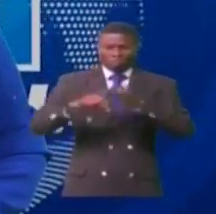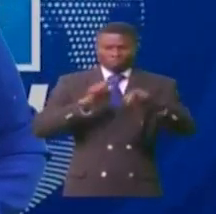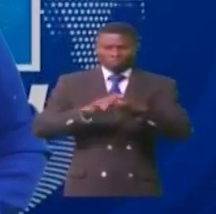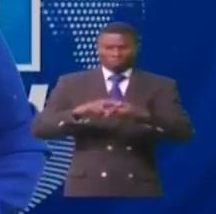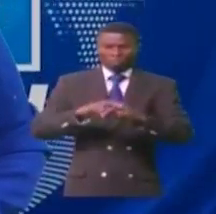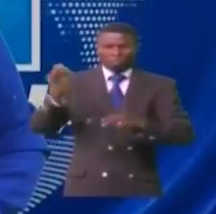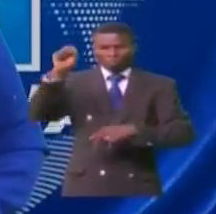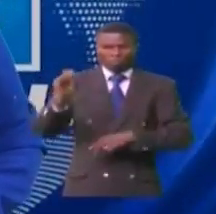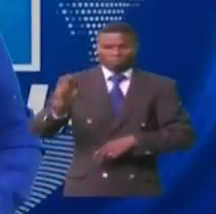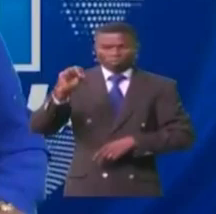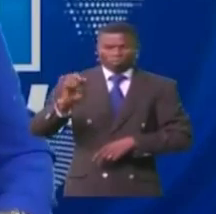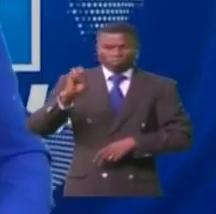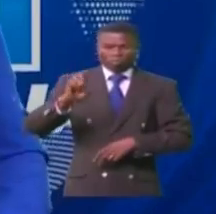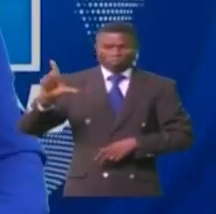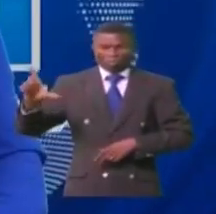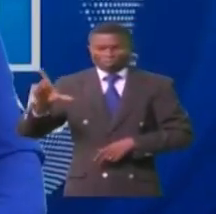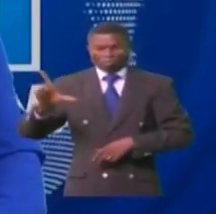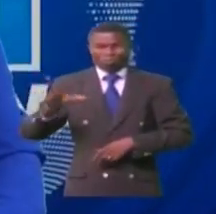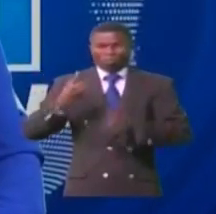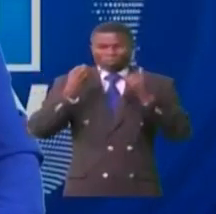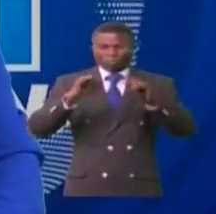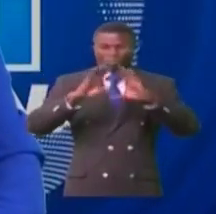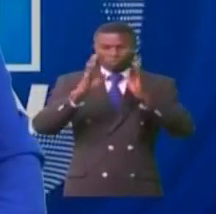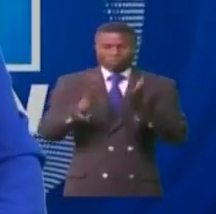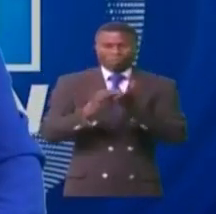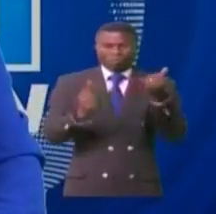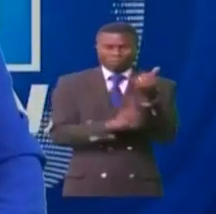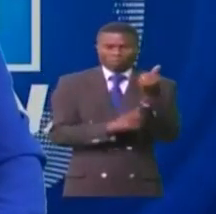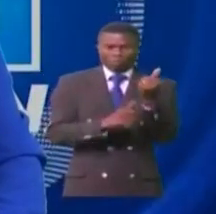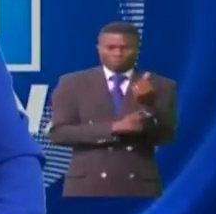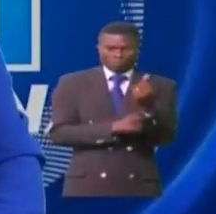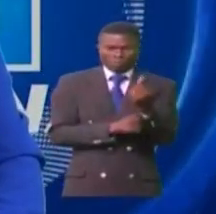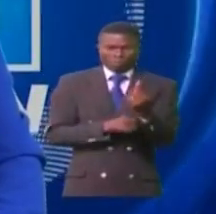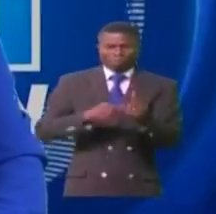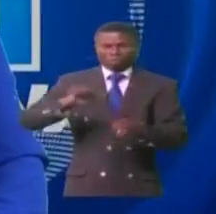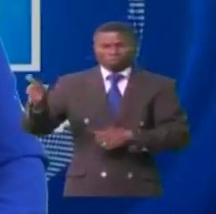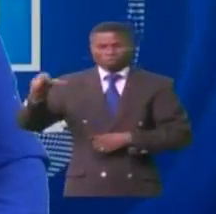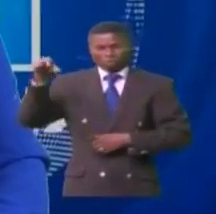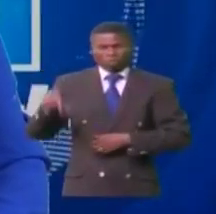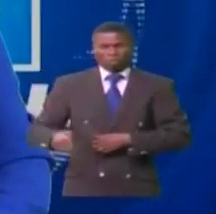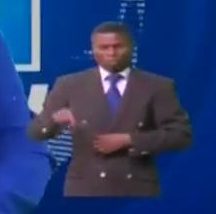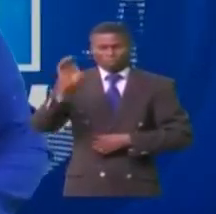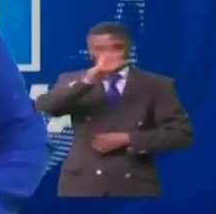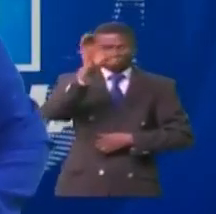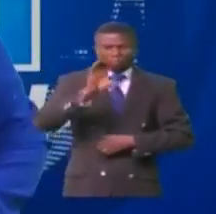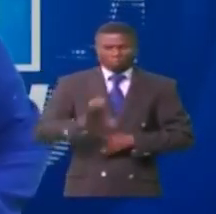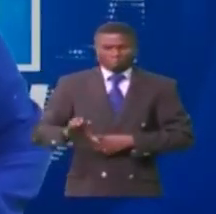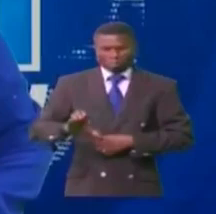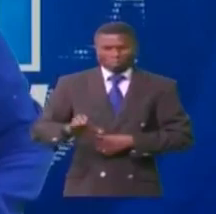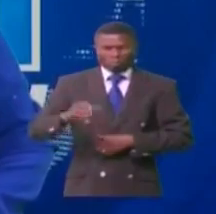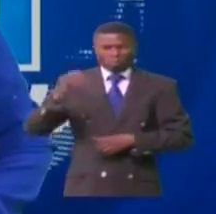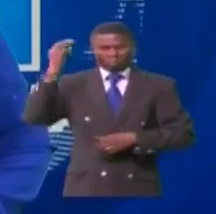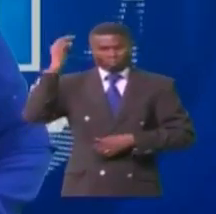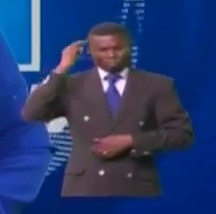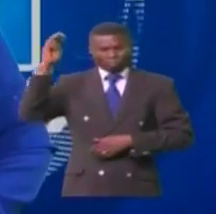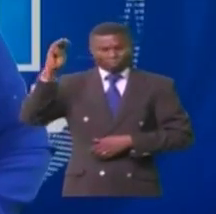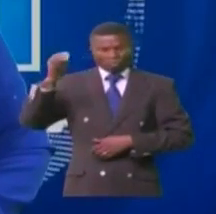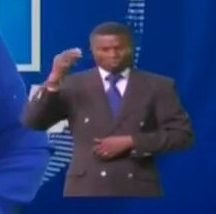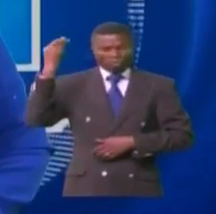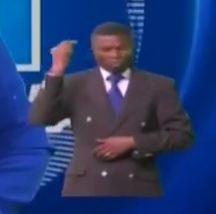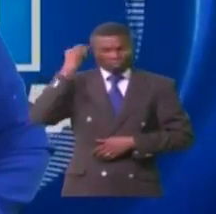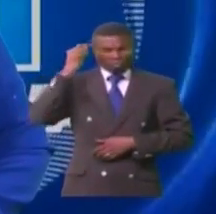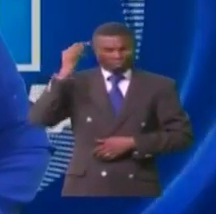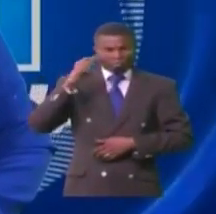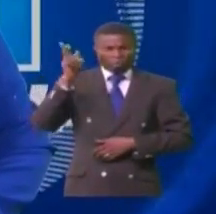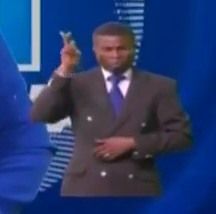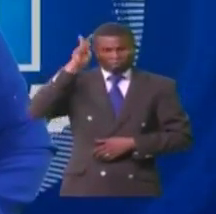d'électricité SNEL SA informe son aimable clientèle de certains quartiers des communes de Massina, Njili et